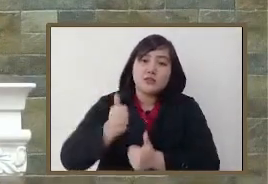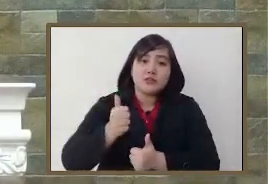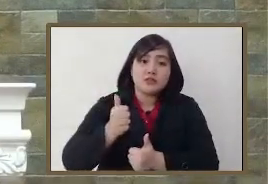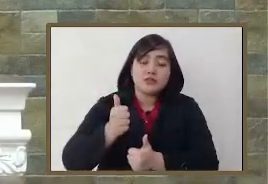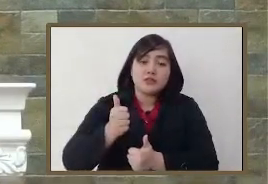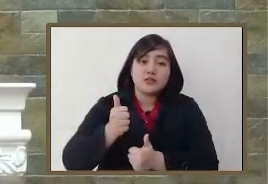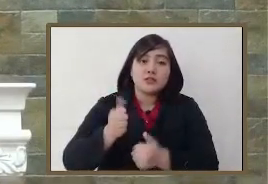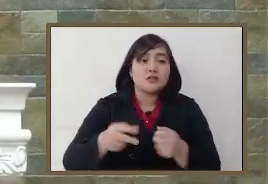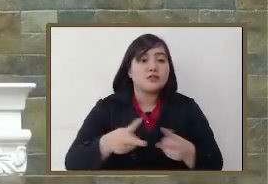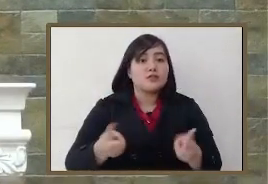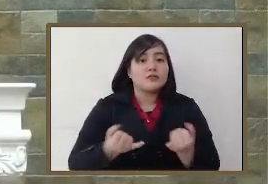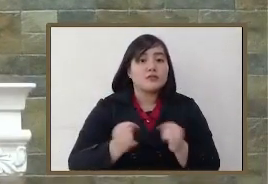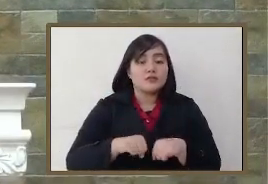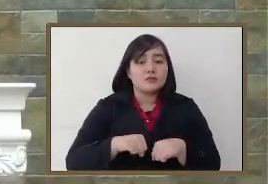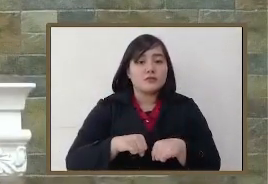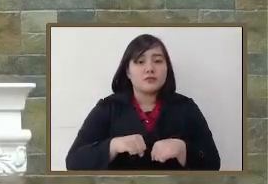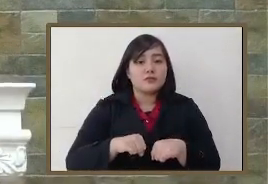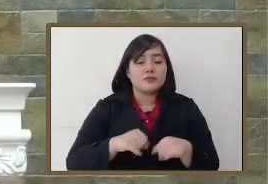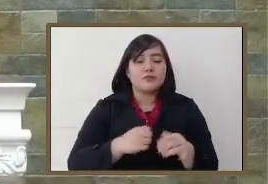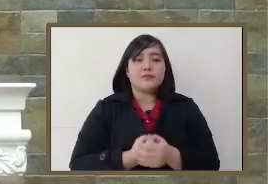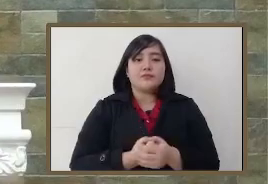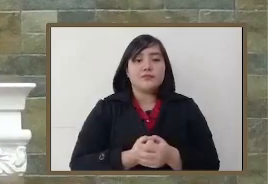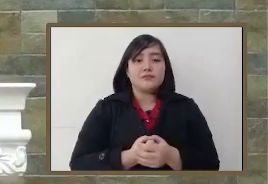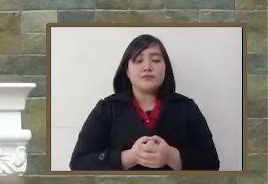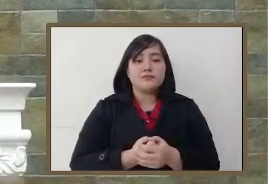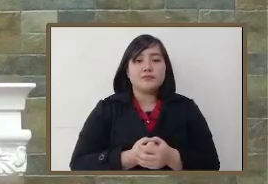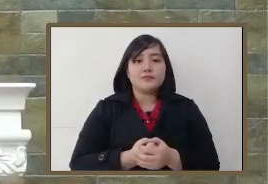is very important na kinakailangan